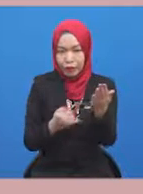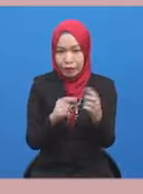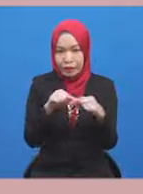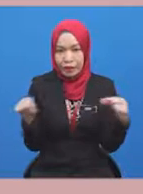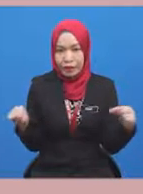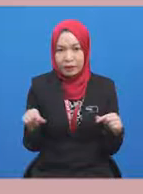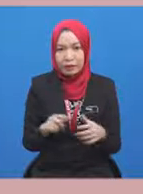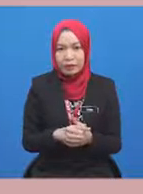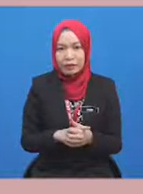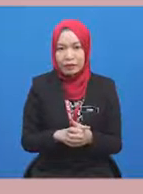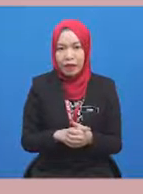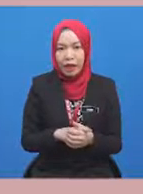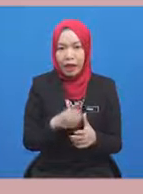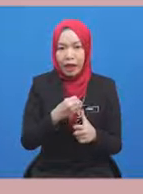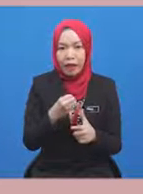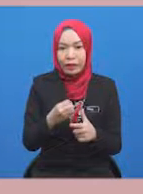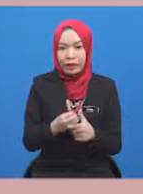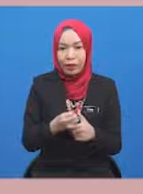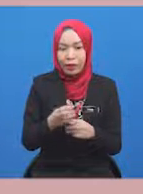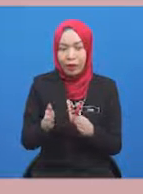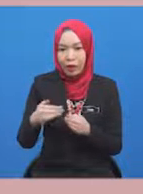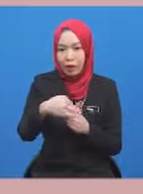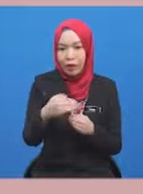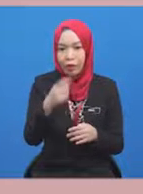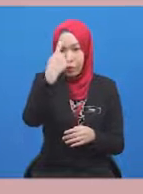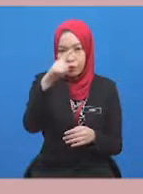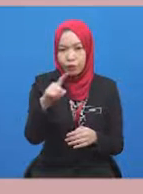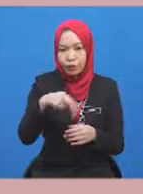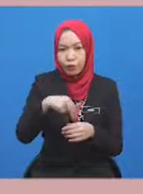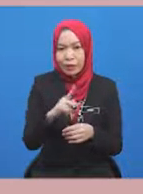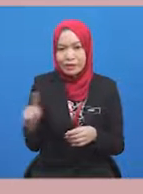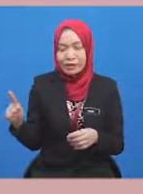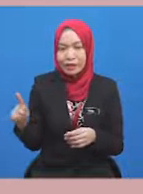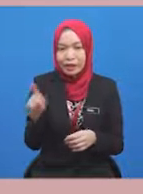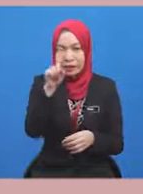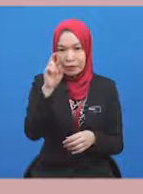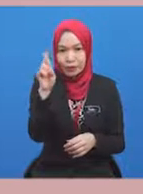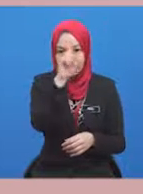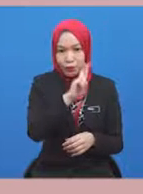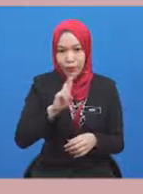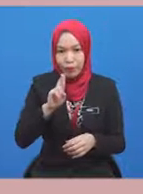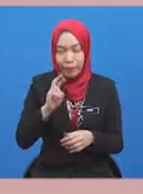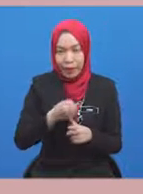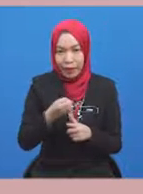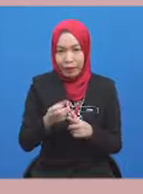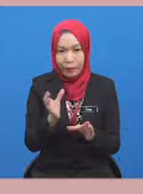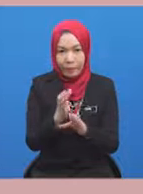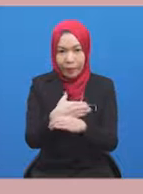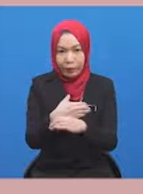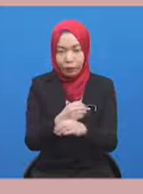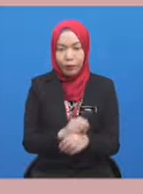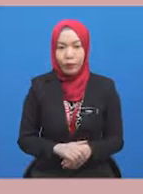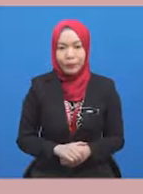lurus atau garis lengkung untuk menghasilkan sesuatu rupa atau bentuk.